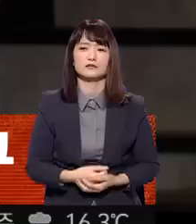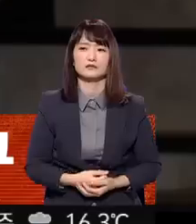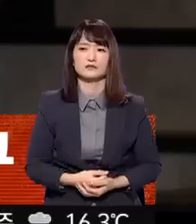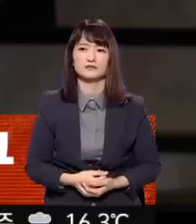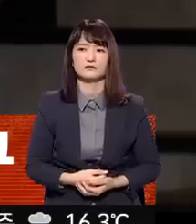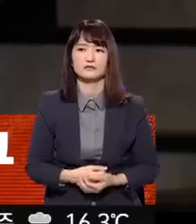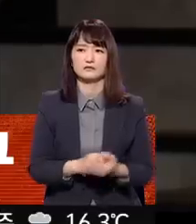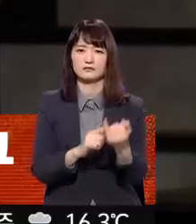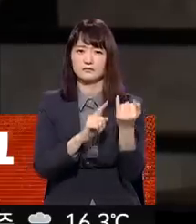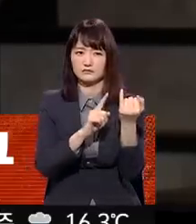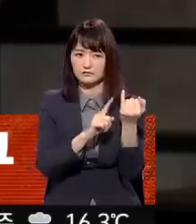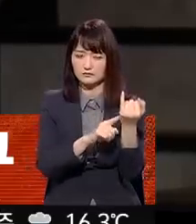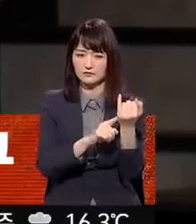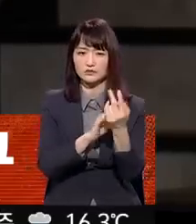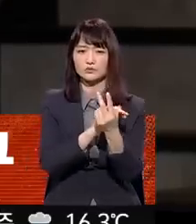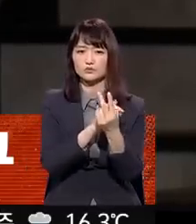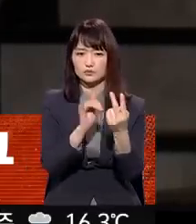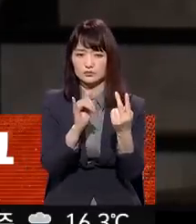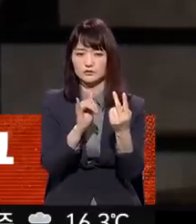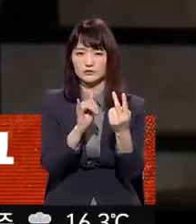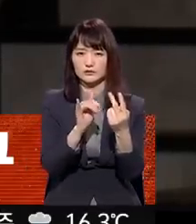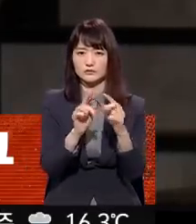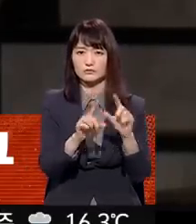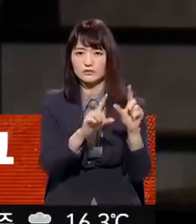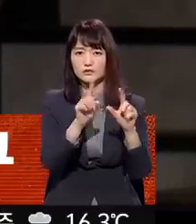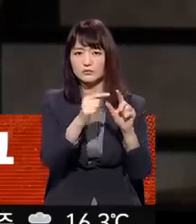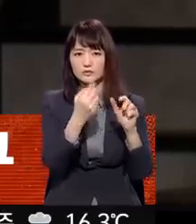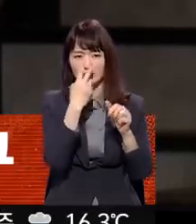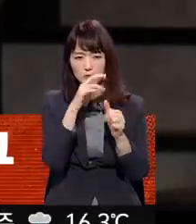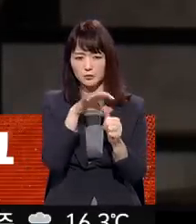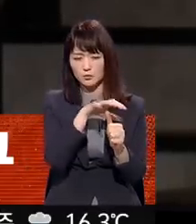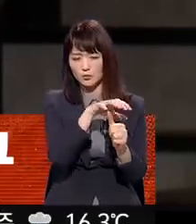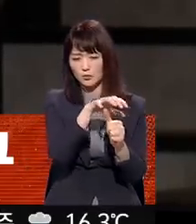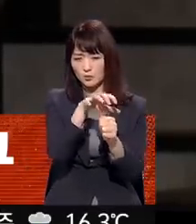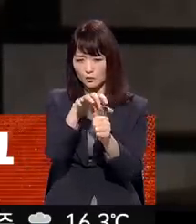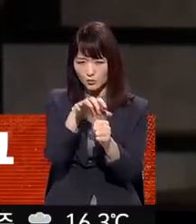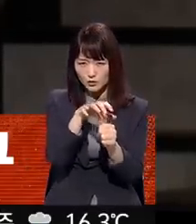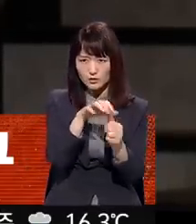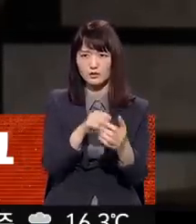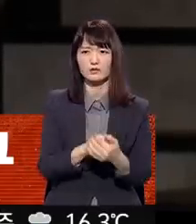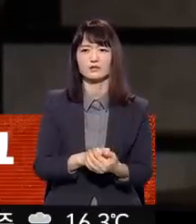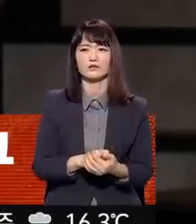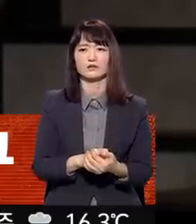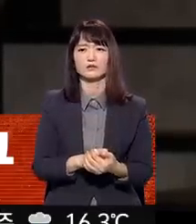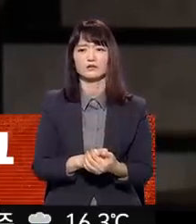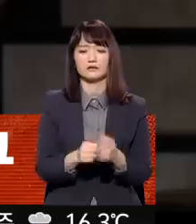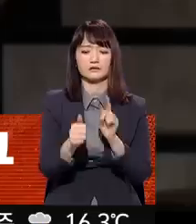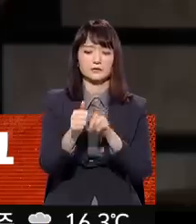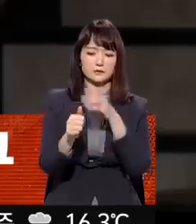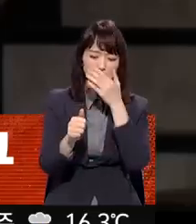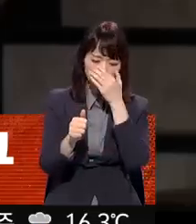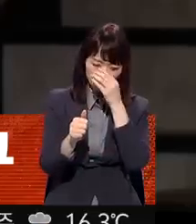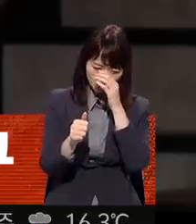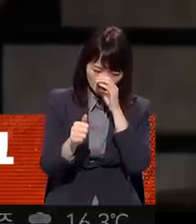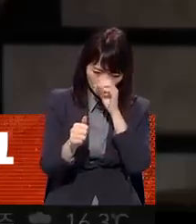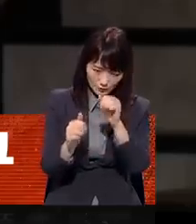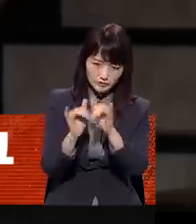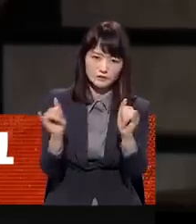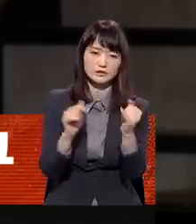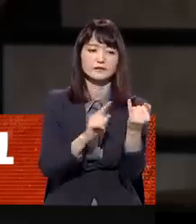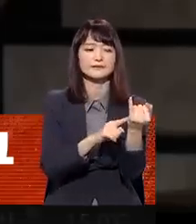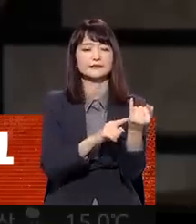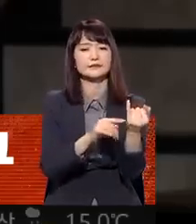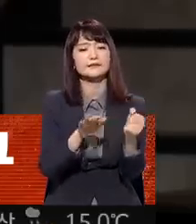이 여성한테는 둘이 있을 때는 뭔가 방어막을 많이 쳐놨을 것 같아요. 너무너무 좋은 사람인 것처럼 정말로 그 여자를 사랑하는